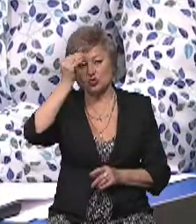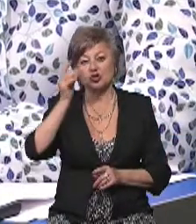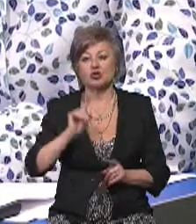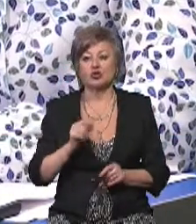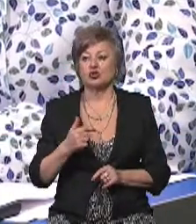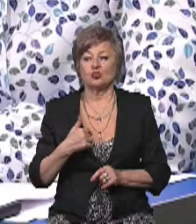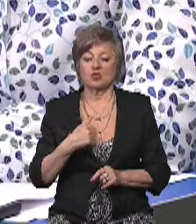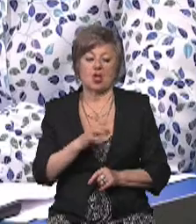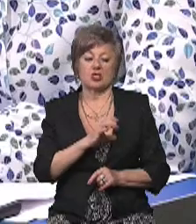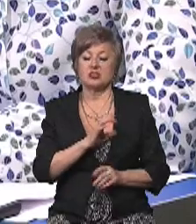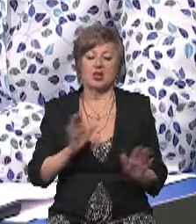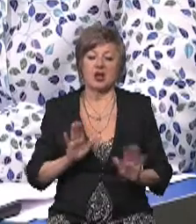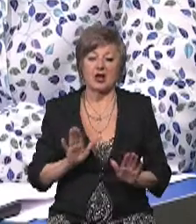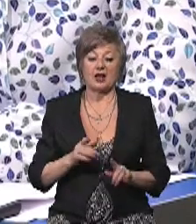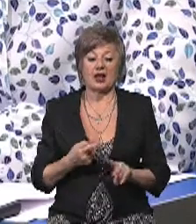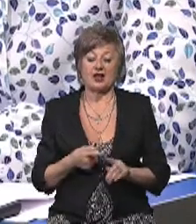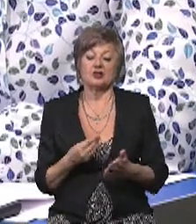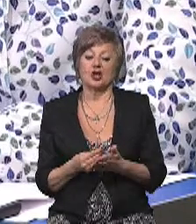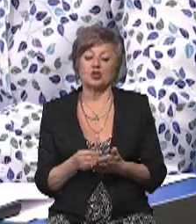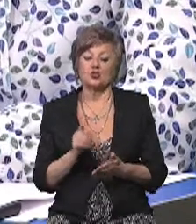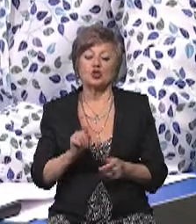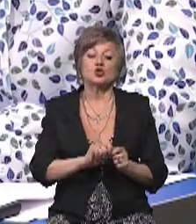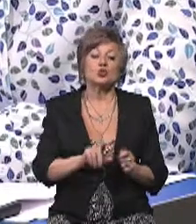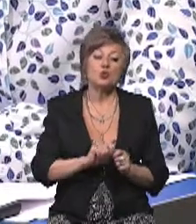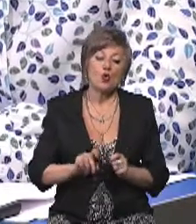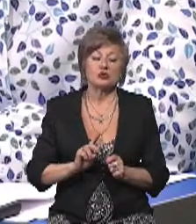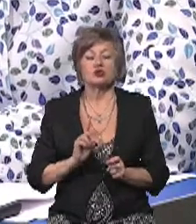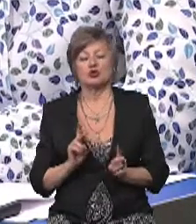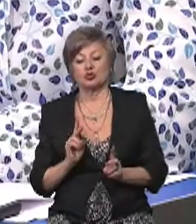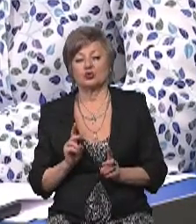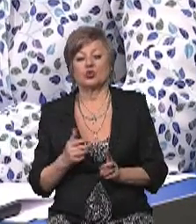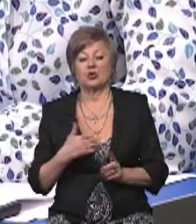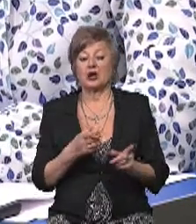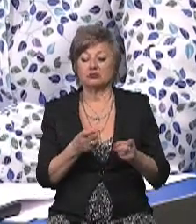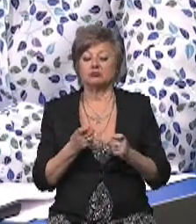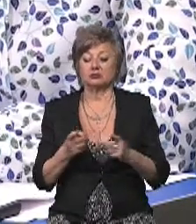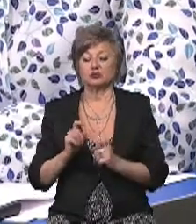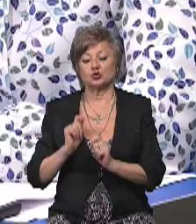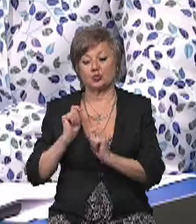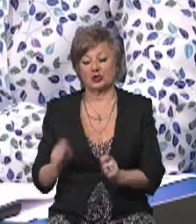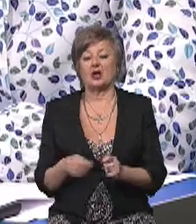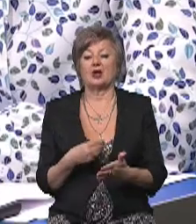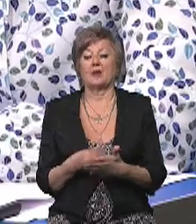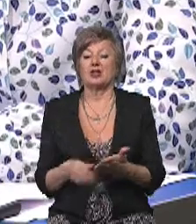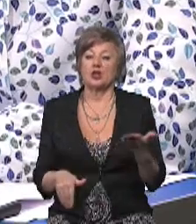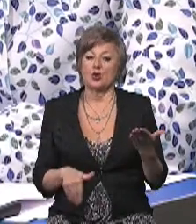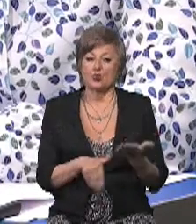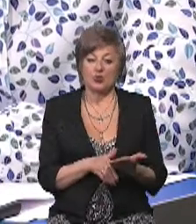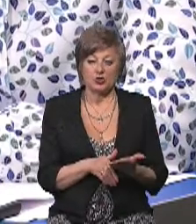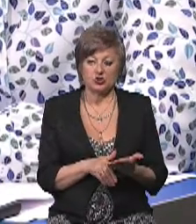є олігархом, тобто це за рахунок тих спонсорів, доброчинців, яких я залучав для надання цієї